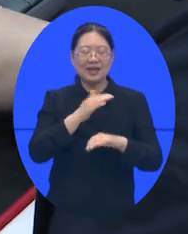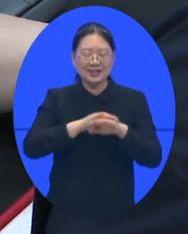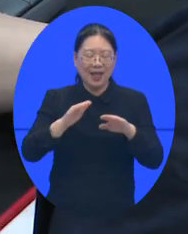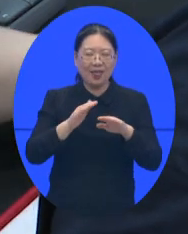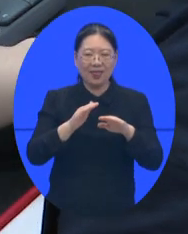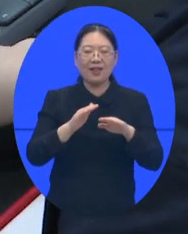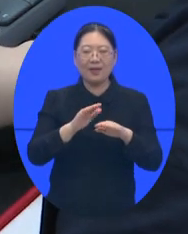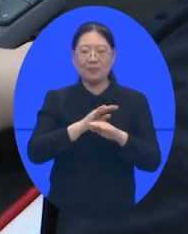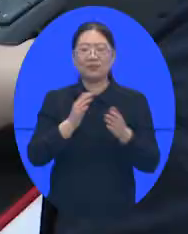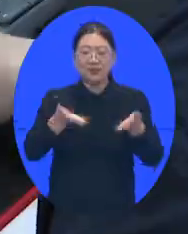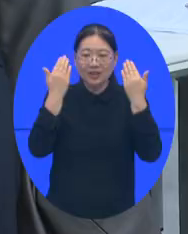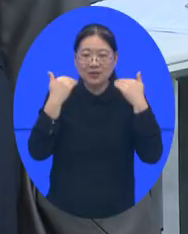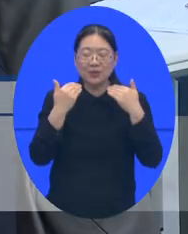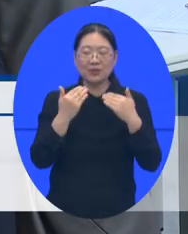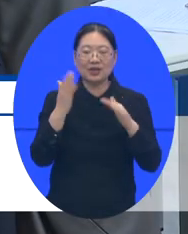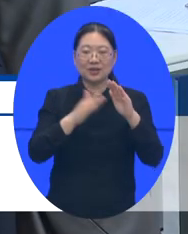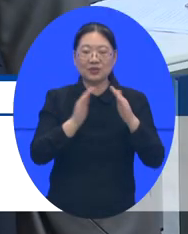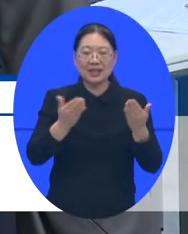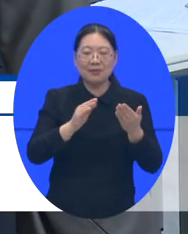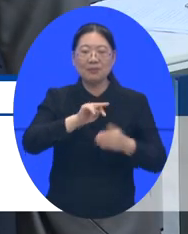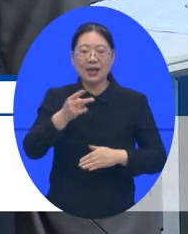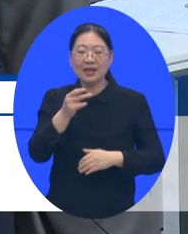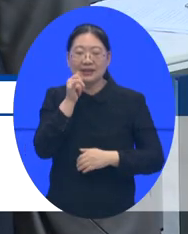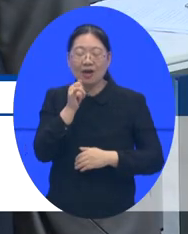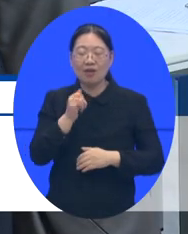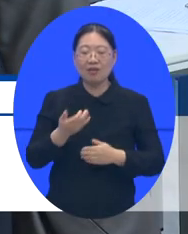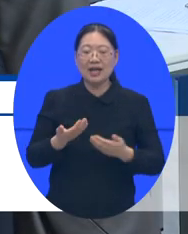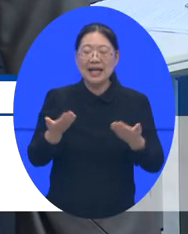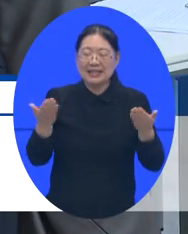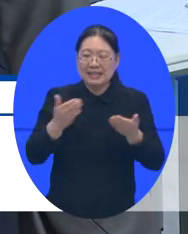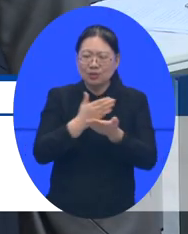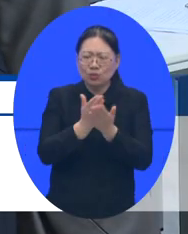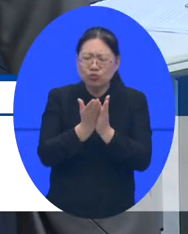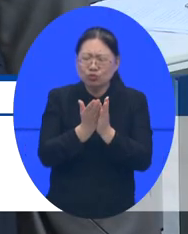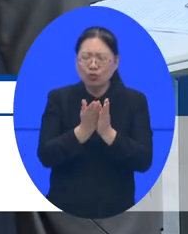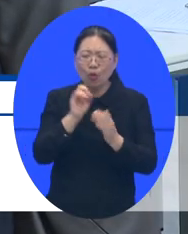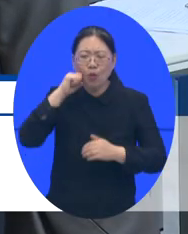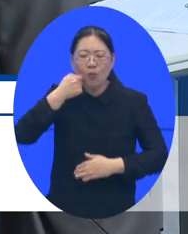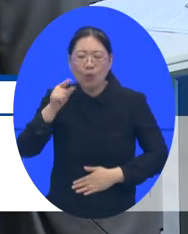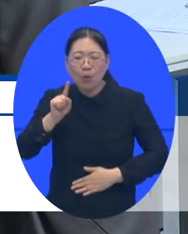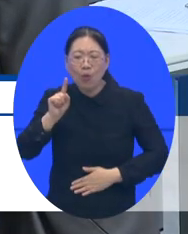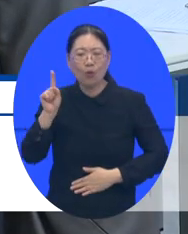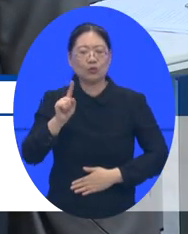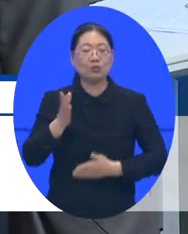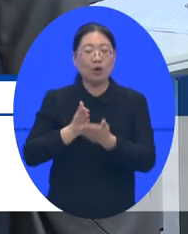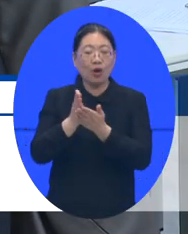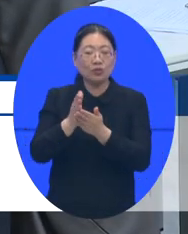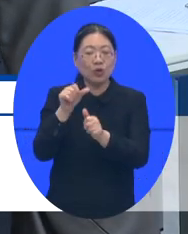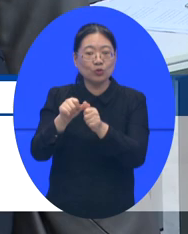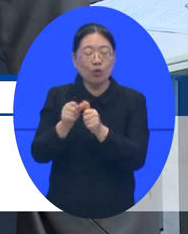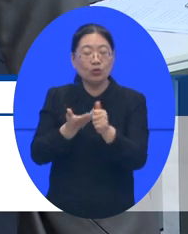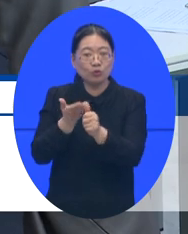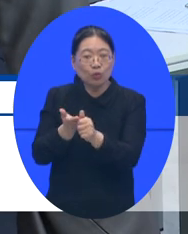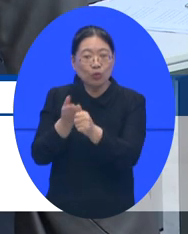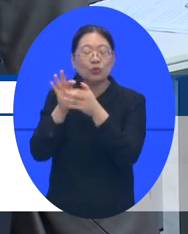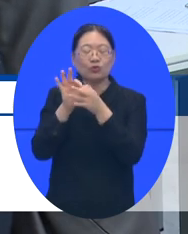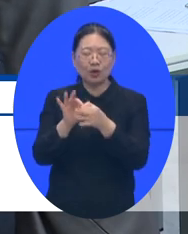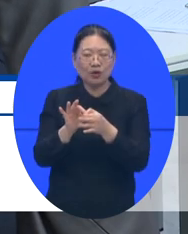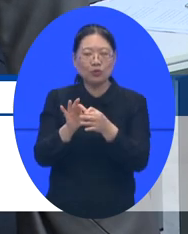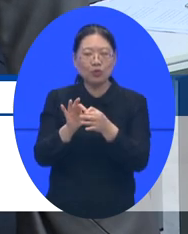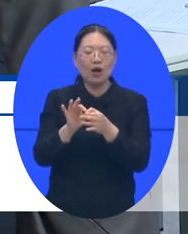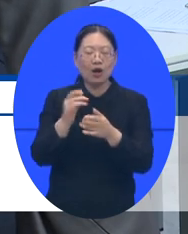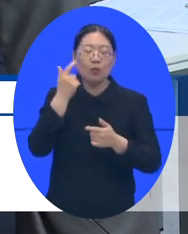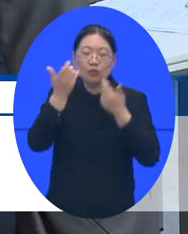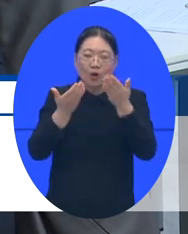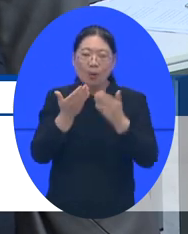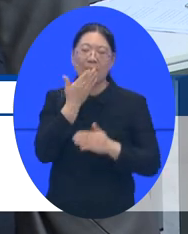정규직으로 전환됐습니다. 직무함에 있어서 어떤 게 좀 어렵고 아니면 어떤 방향으로 조금 나가야 되는지 좀 조언을 계속 구할 수